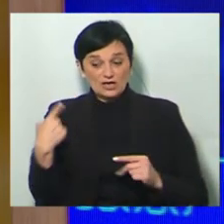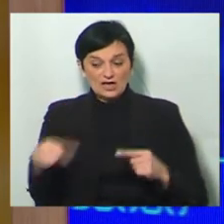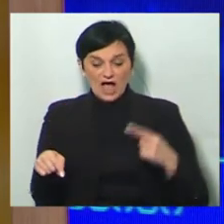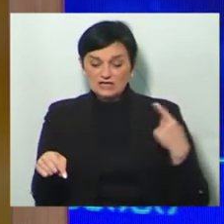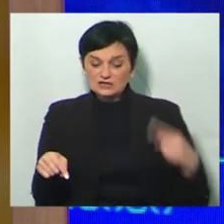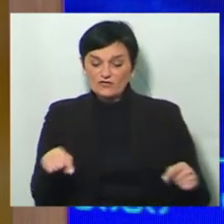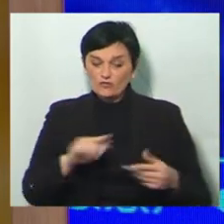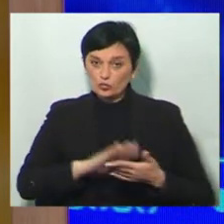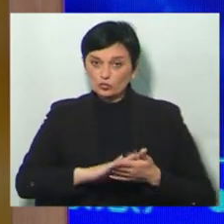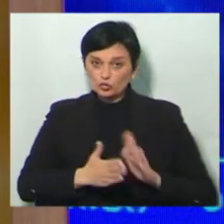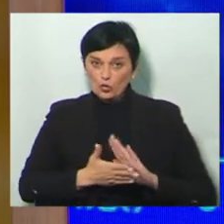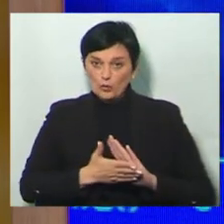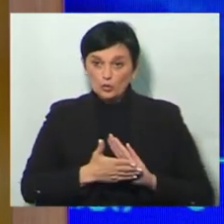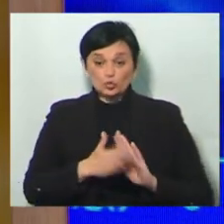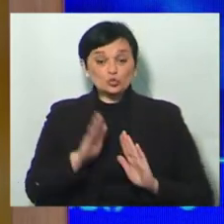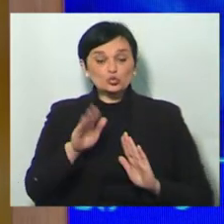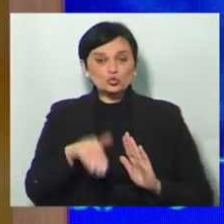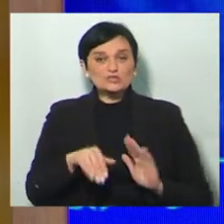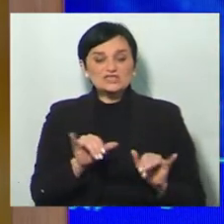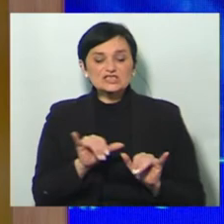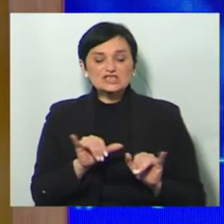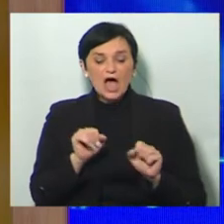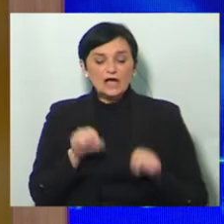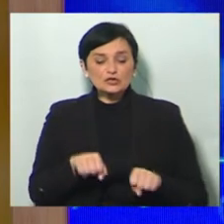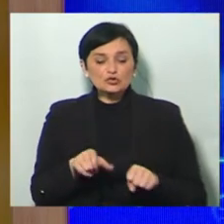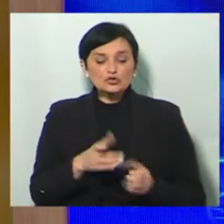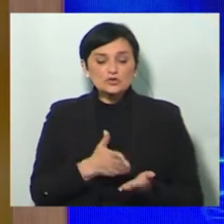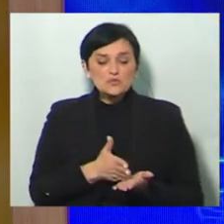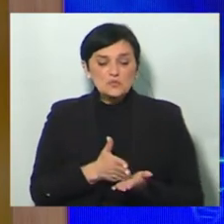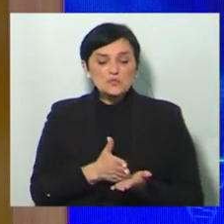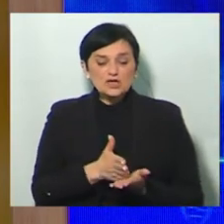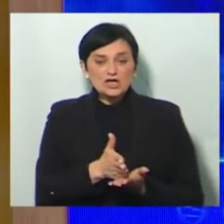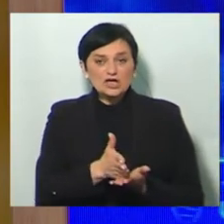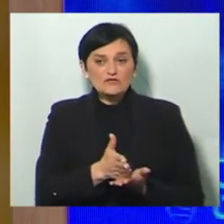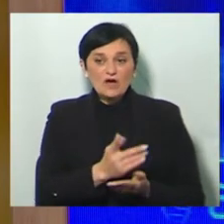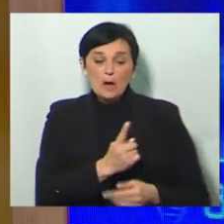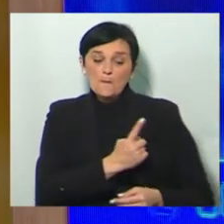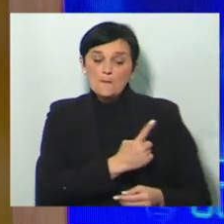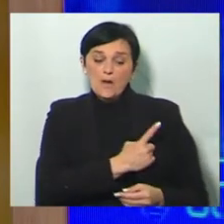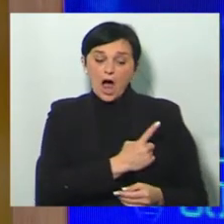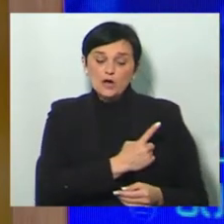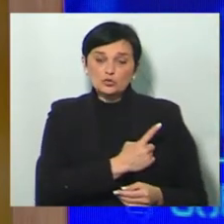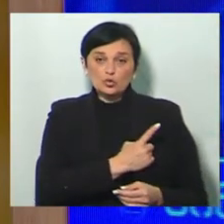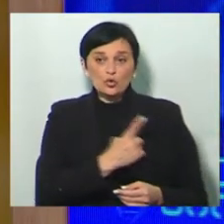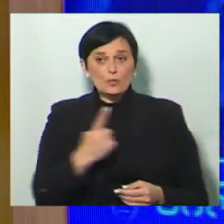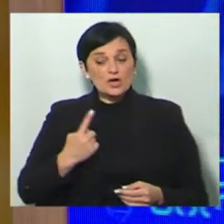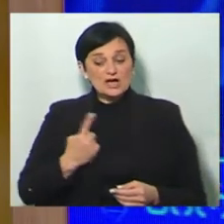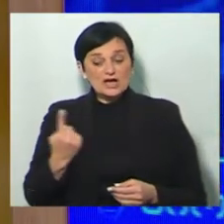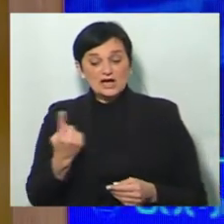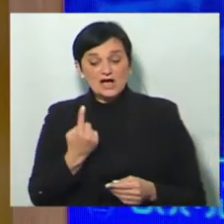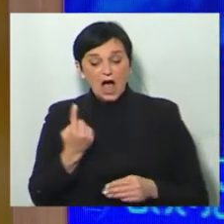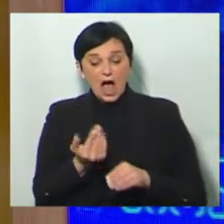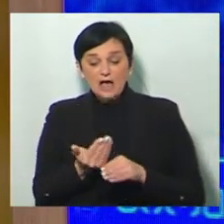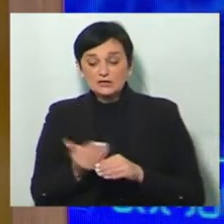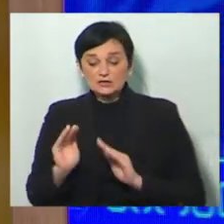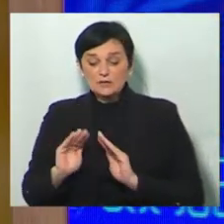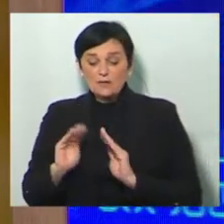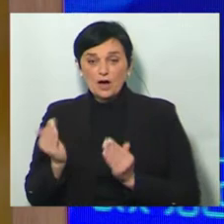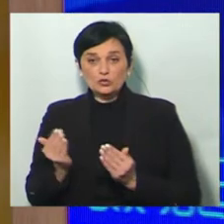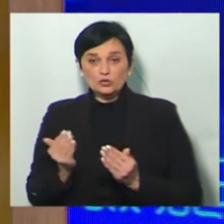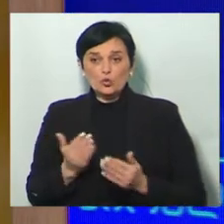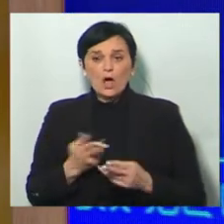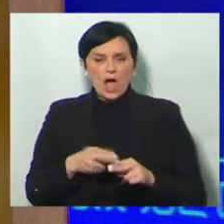განსხვავებული მდგომარეობაა, თუმცა სად შეიძლება მიგვიყვანოს მარტოობამ და განმარტოებამ. Ეს არის არსებითი, იმიტომ რომ